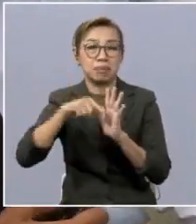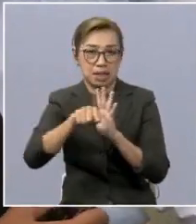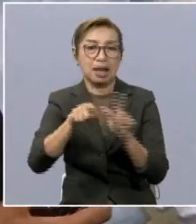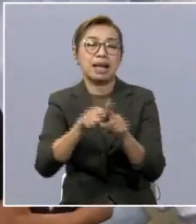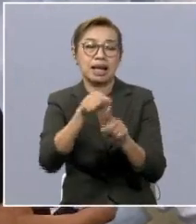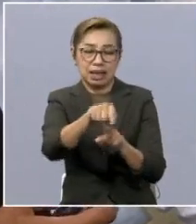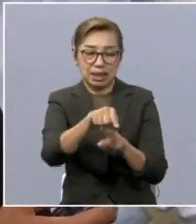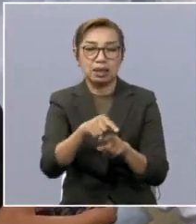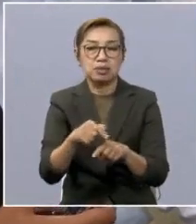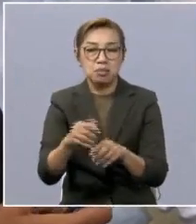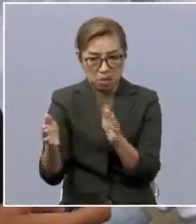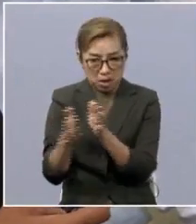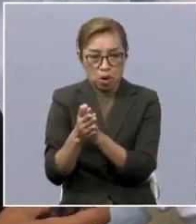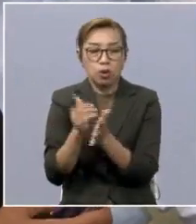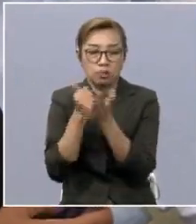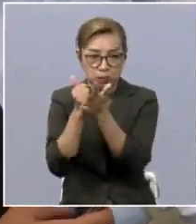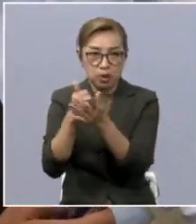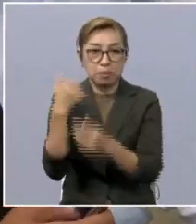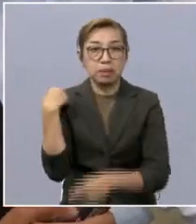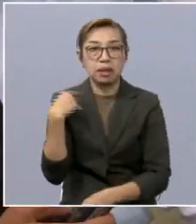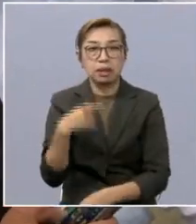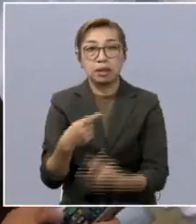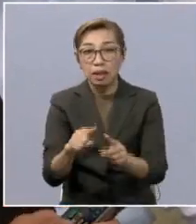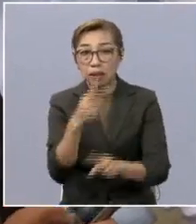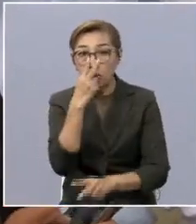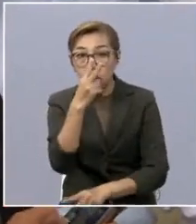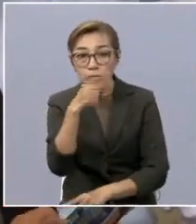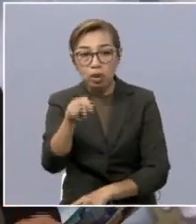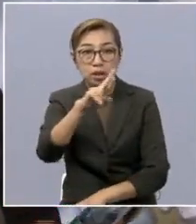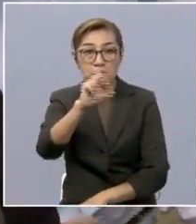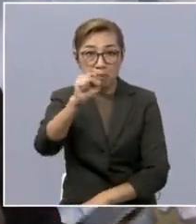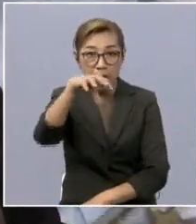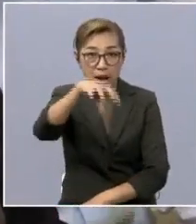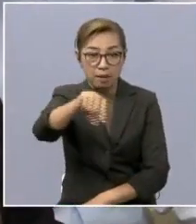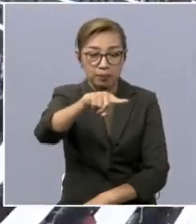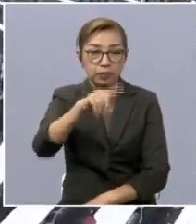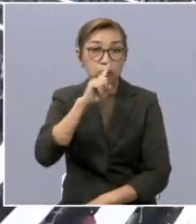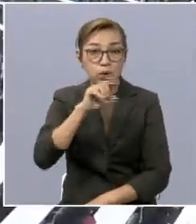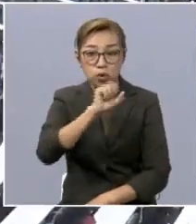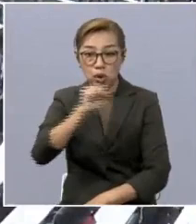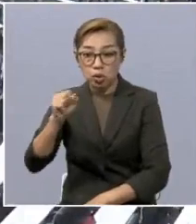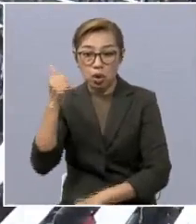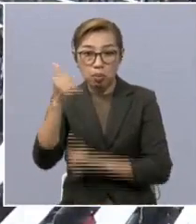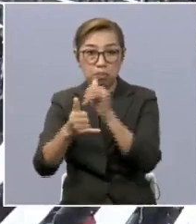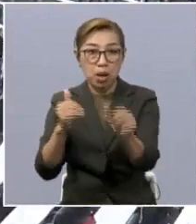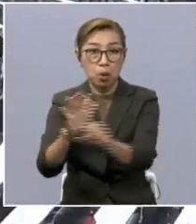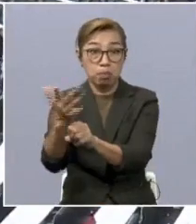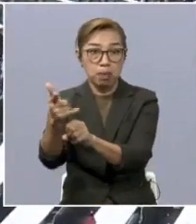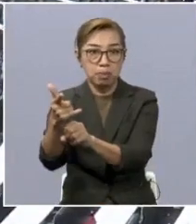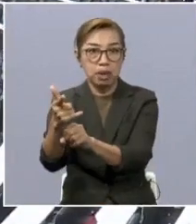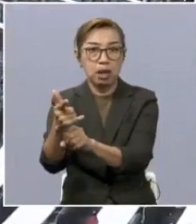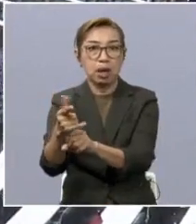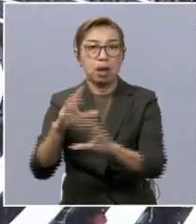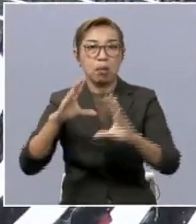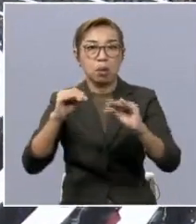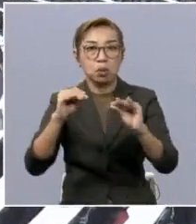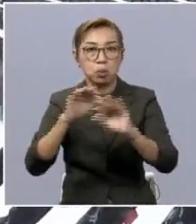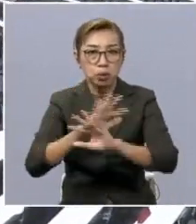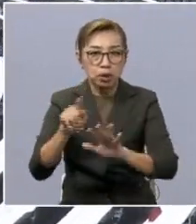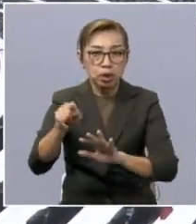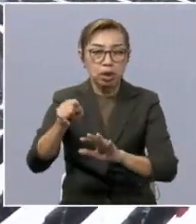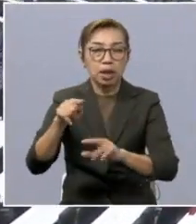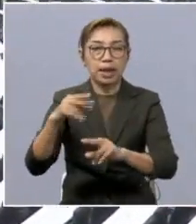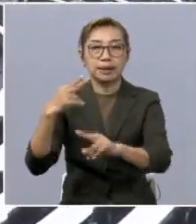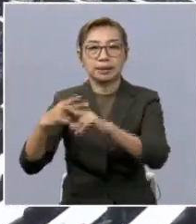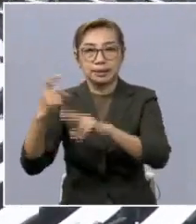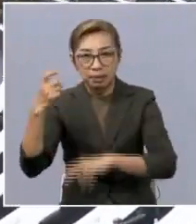าเกิดอะไม่องค์ประชุมไม่ครบมันก็ส่งผลต่อภาพลักษณ์อีกใช่ไหมครับหรือแม้แต่ถ้าเกิดพลเอกประยุทธ์ไม่ได้มาชี้แจงหรืออะไรก็ส่ง